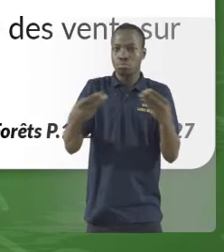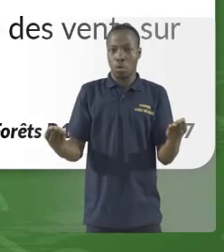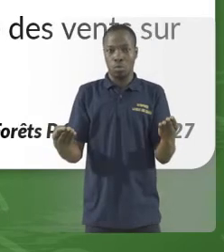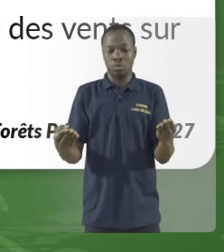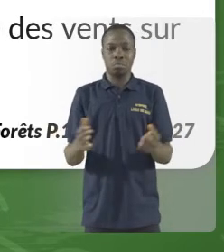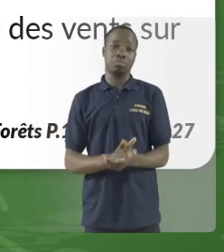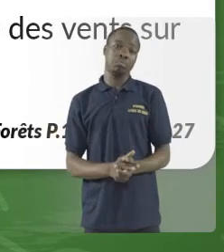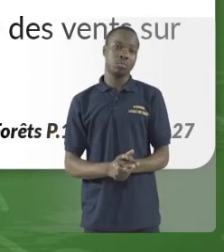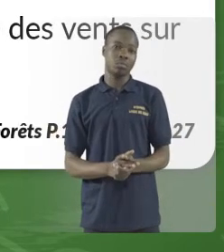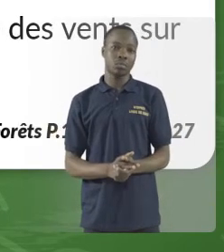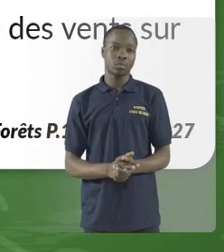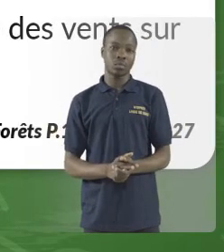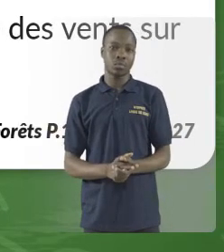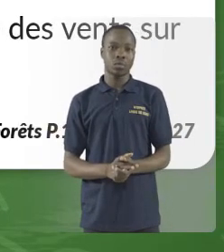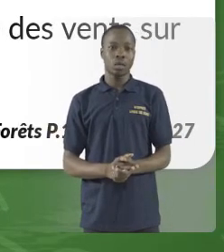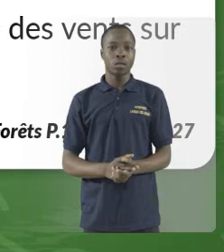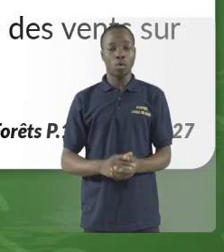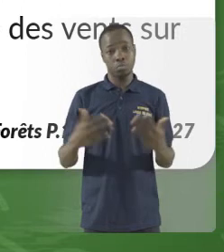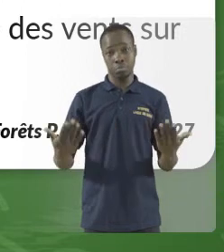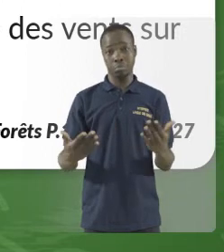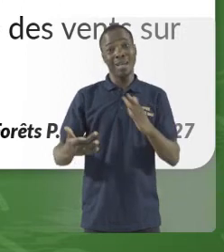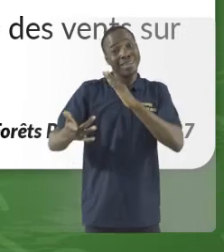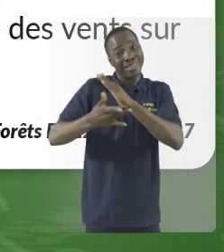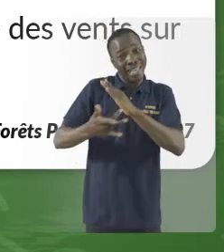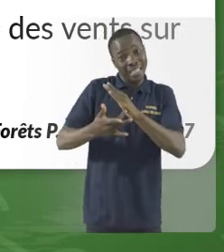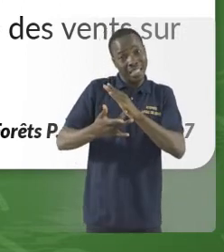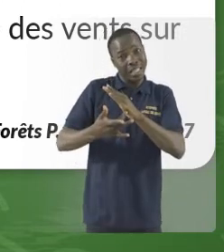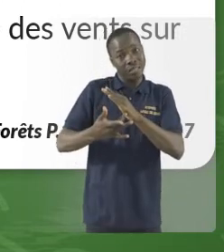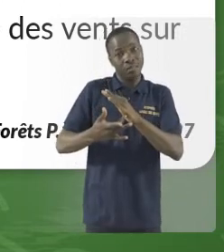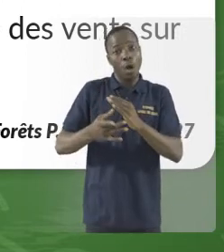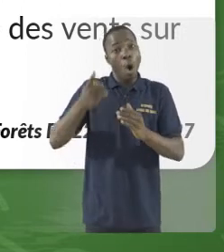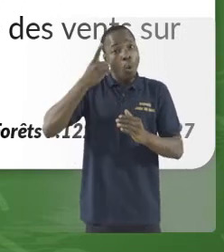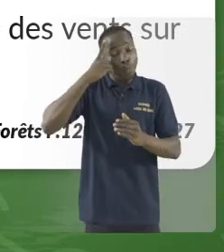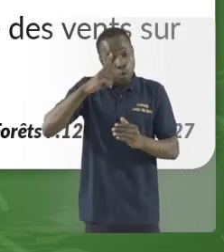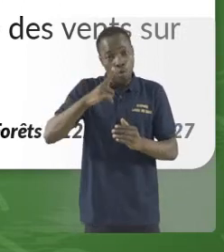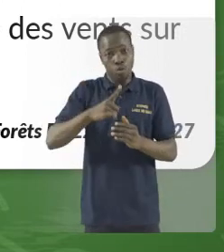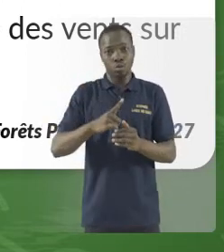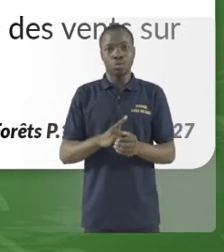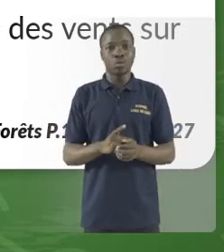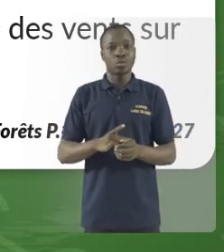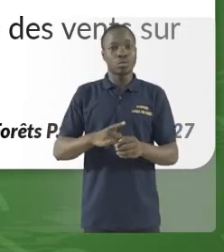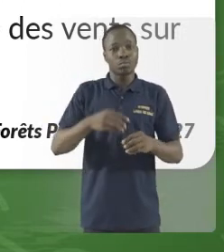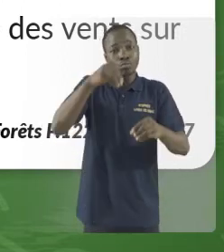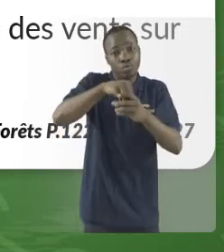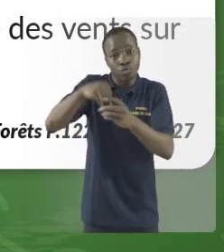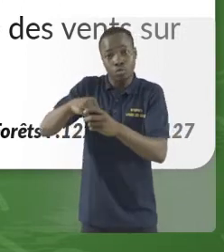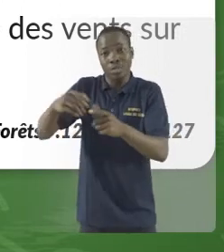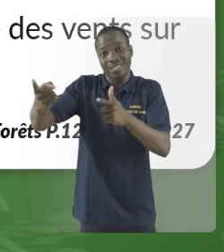Il faut réaliser le reboisement et l'engazonnement des terrains qui sont